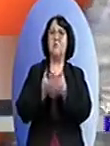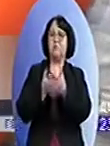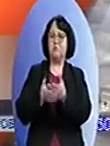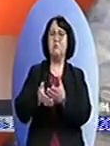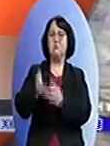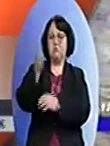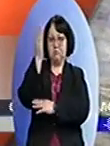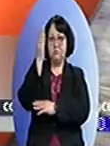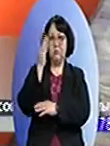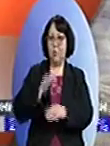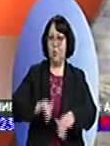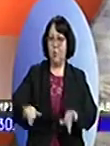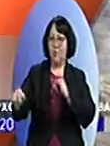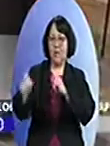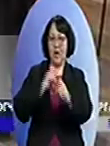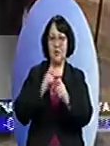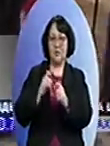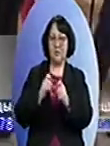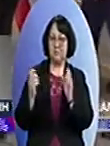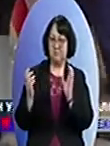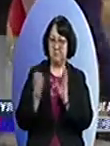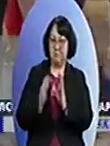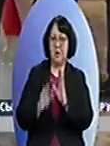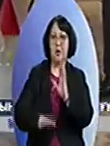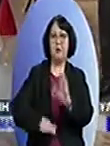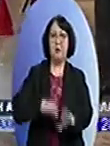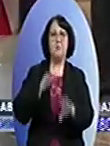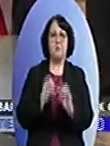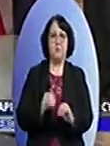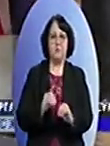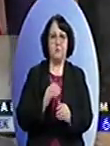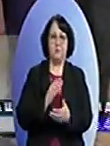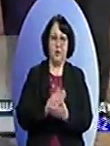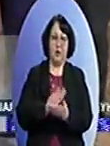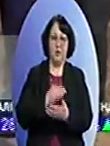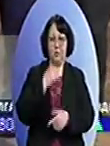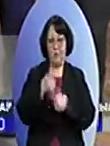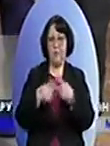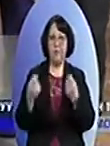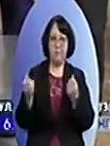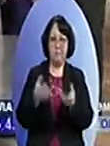талын харилцааны цар хүрээг харуулсан алхам болсныг ч талууд тэмдэглэсэн юм а.